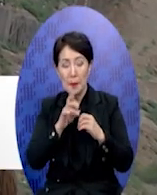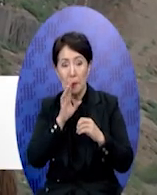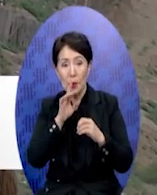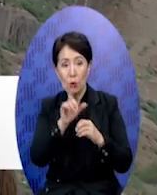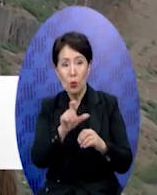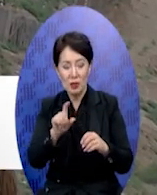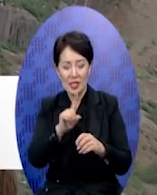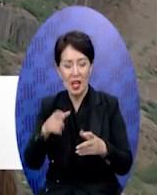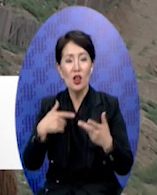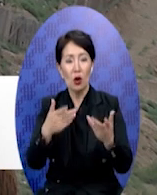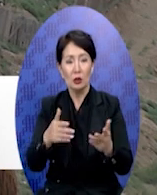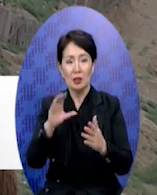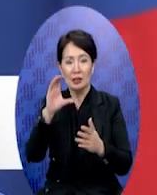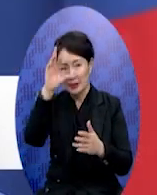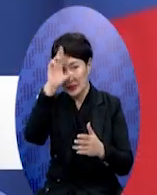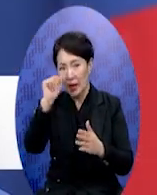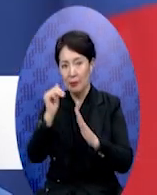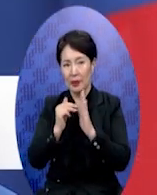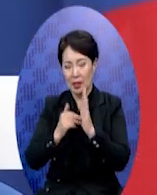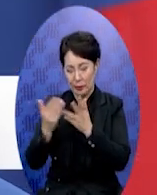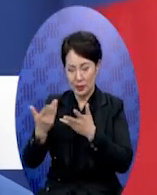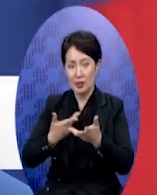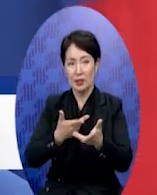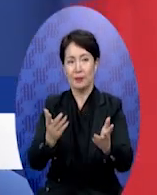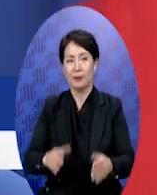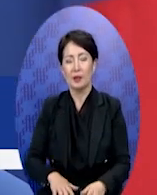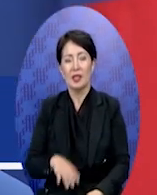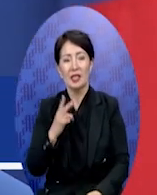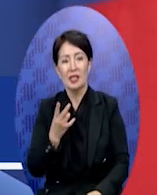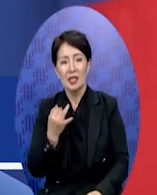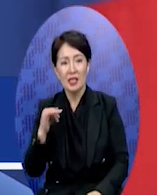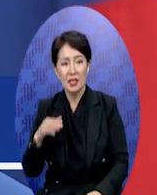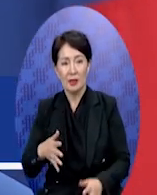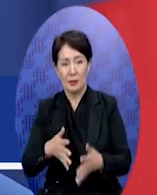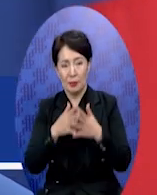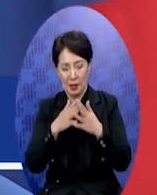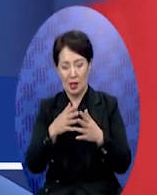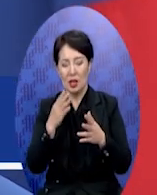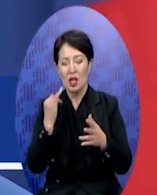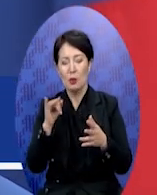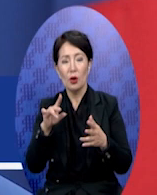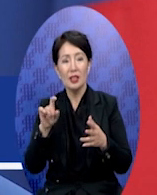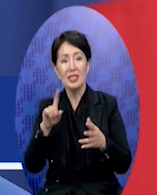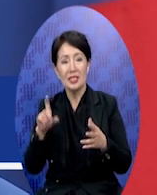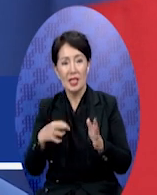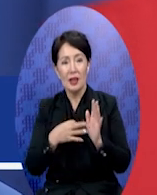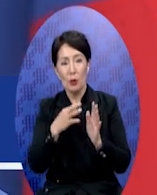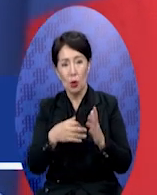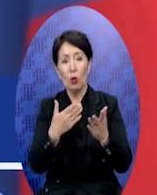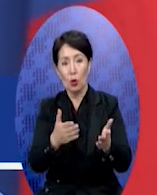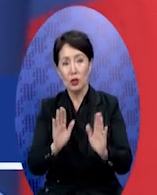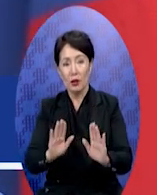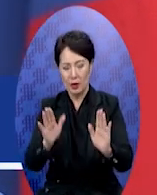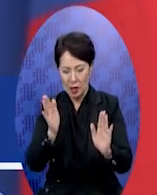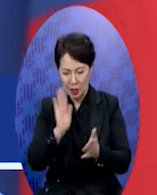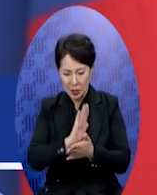амнаас тайлбарллаа. Нийтийн орон сууцнд те болов ингээ ипотекийн зээл олгохдоо зөвчрмийн хатагаа явж гин. За яг амьны орон сууцнд